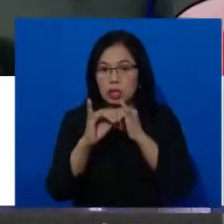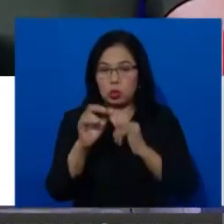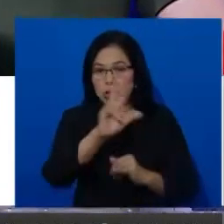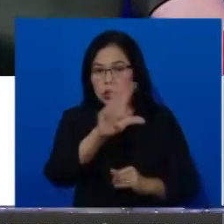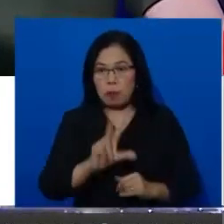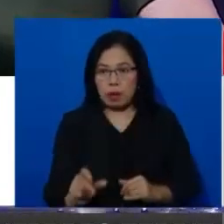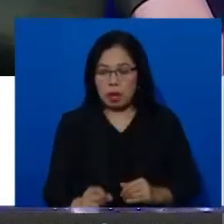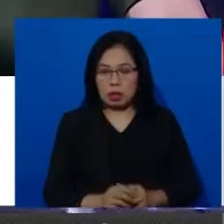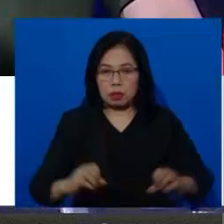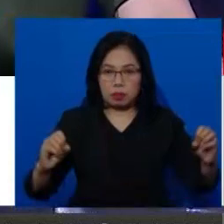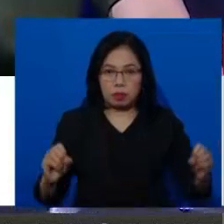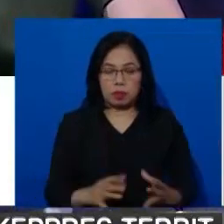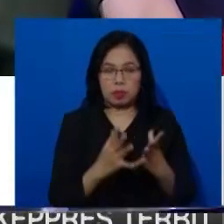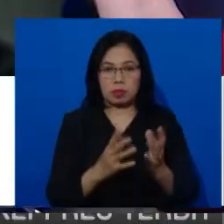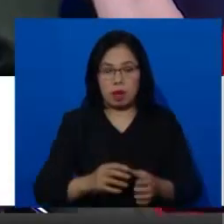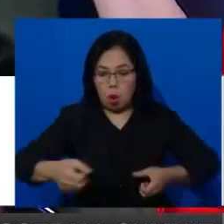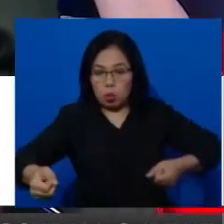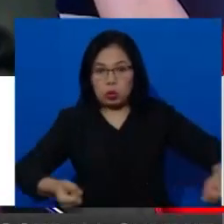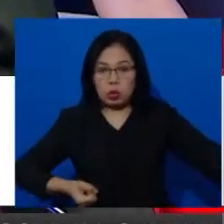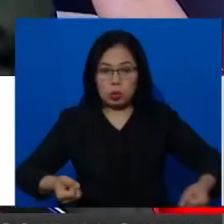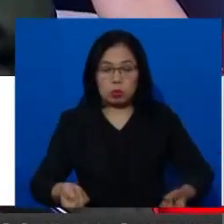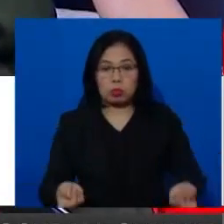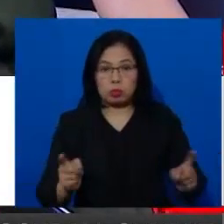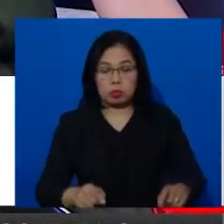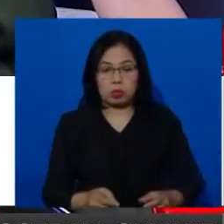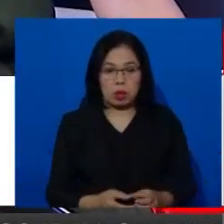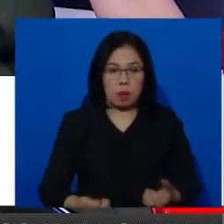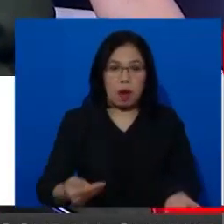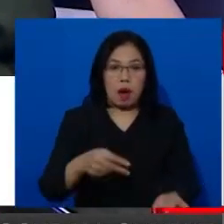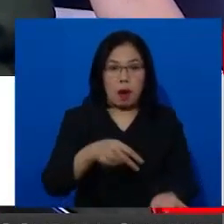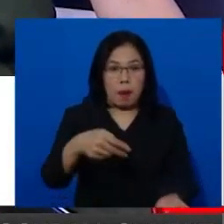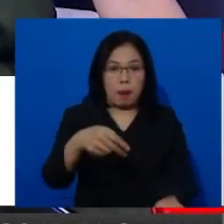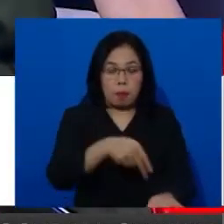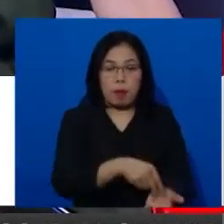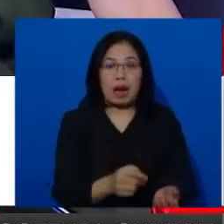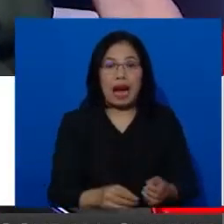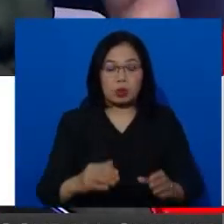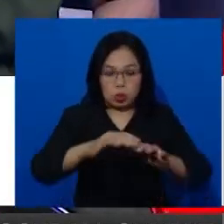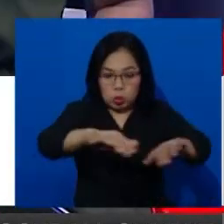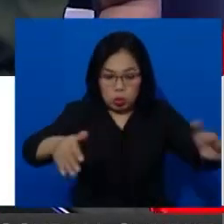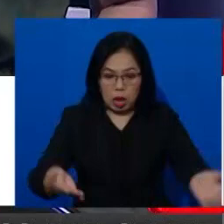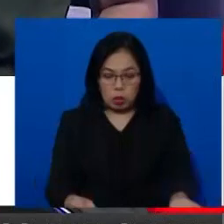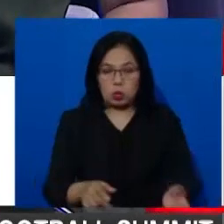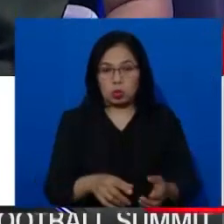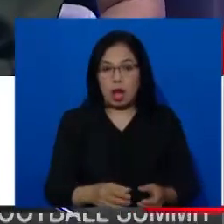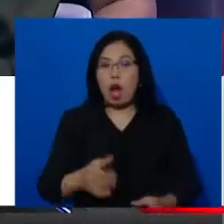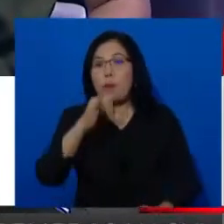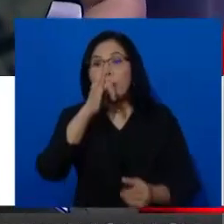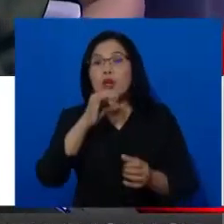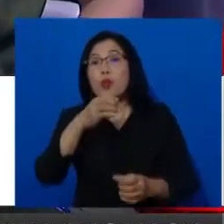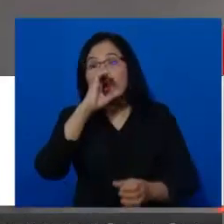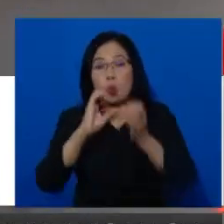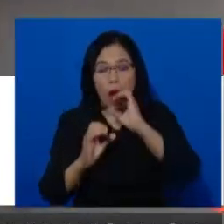juga terjadi di Jalan Tol Cikampek, Karawang. Sebuah truk bermuatan ribuan kardus minuman dalam kemasan terguling di jalan tol.